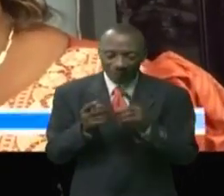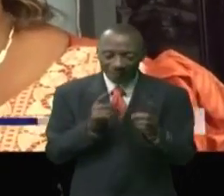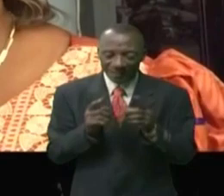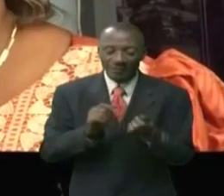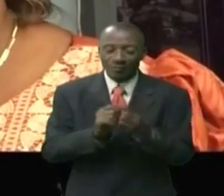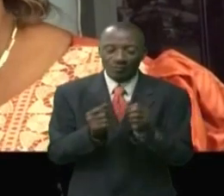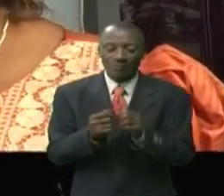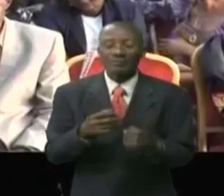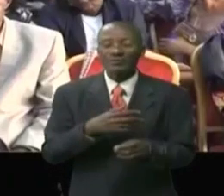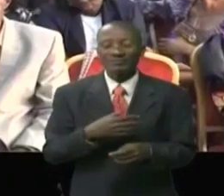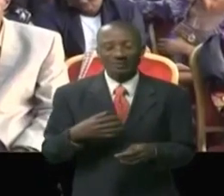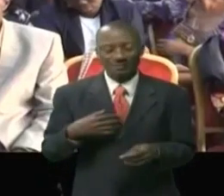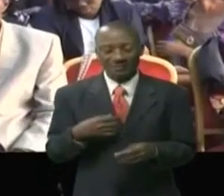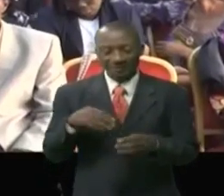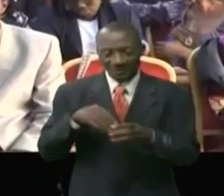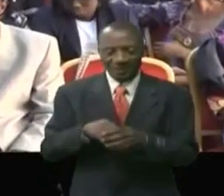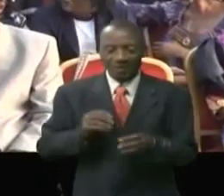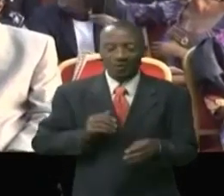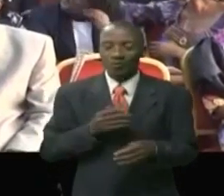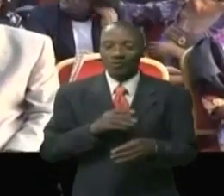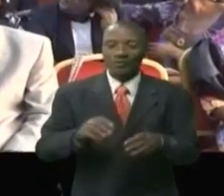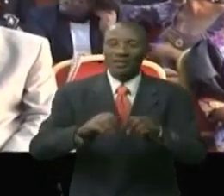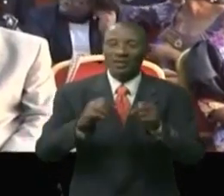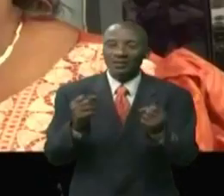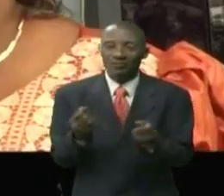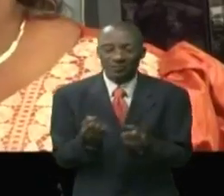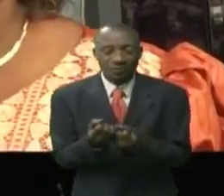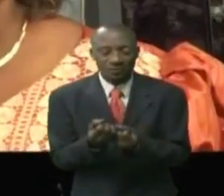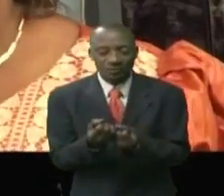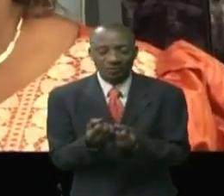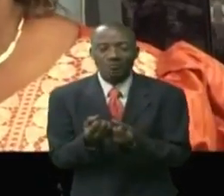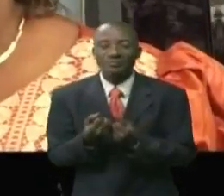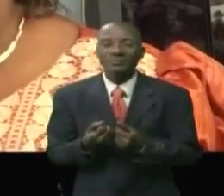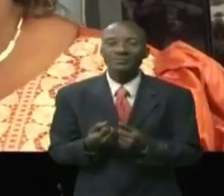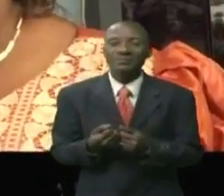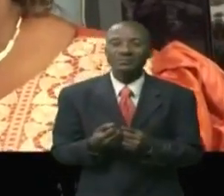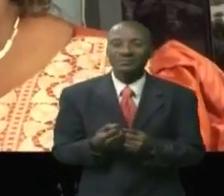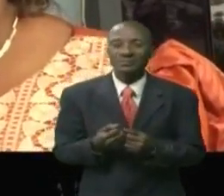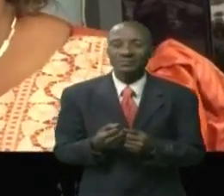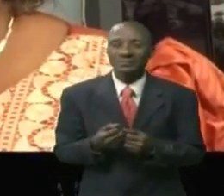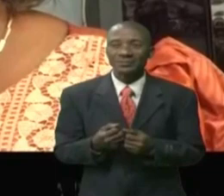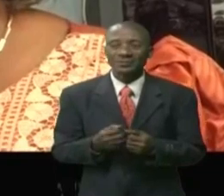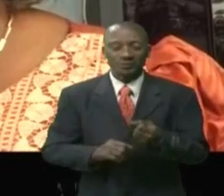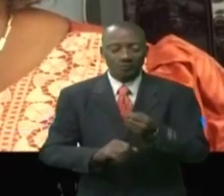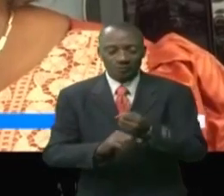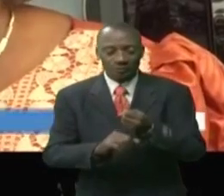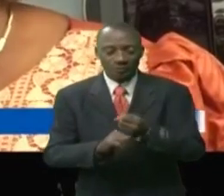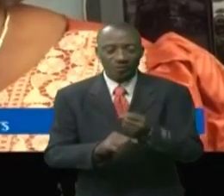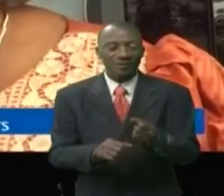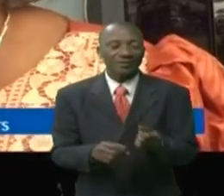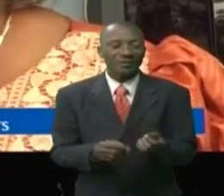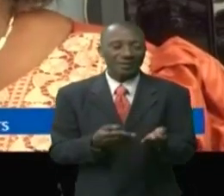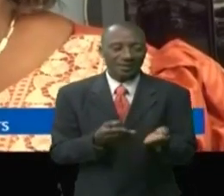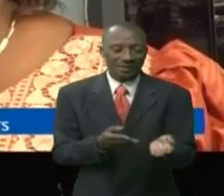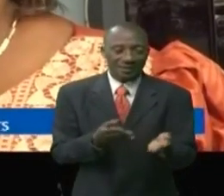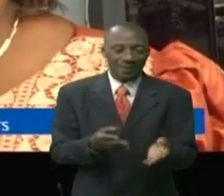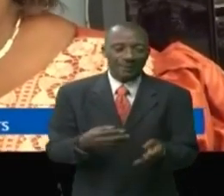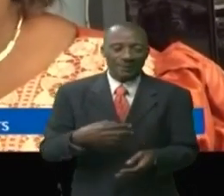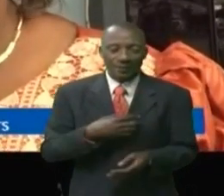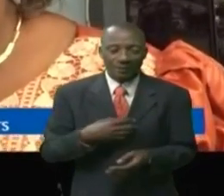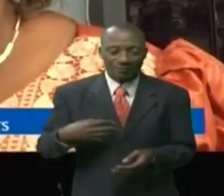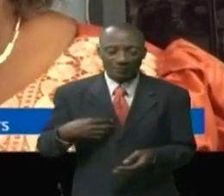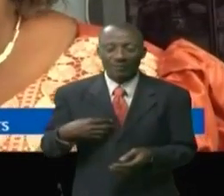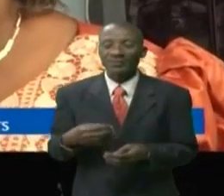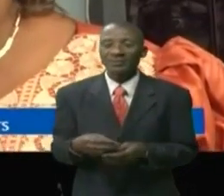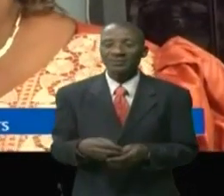descendre partout dans notre pays dans toute la nation congolaise mobiliser les femmes amener les femmes à l'éveil la femme doit